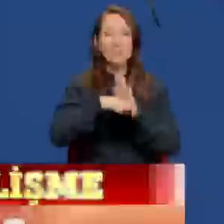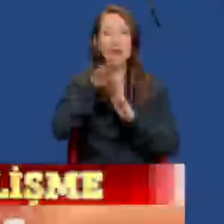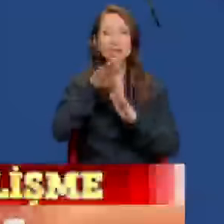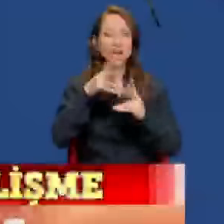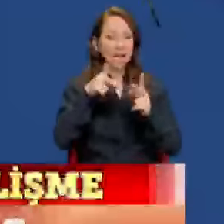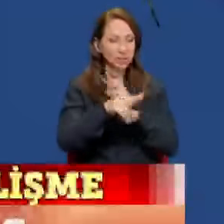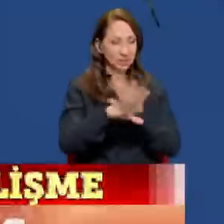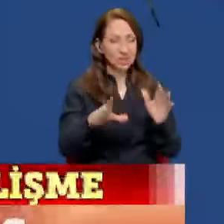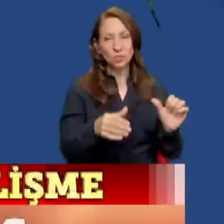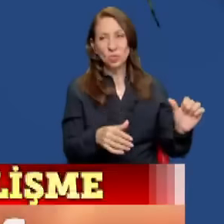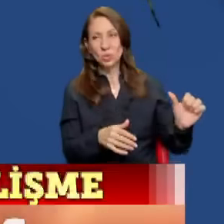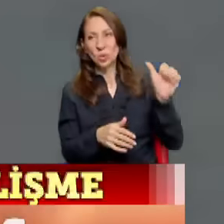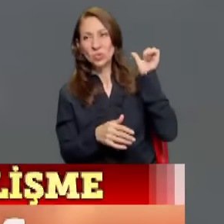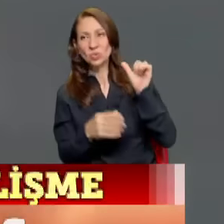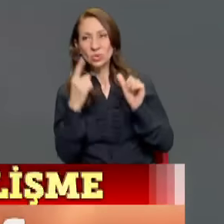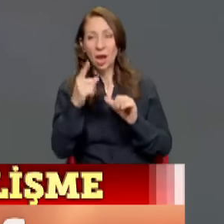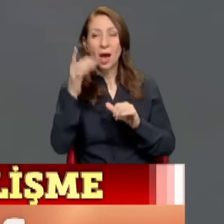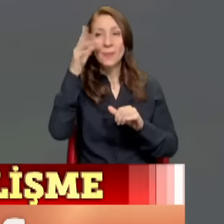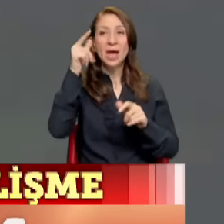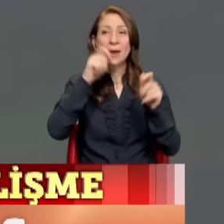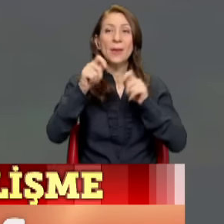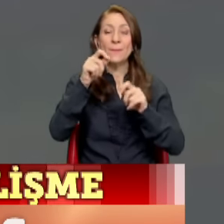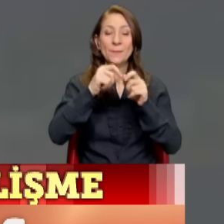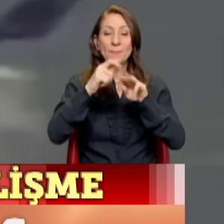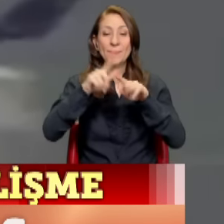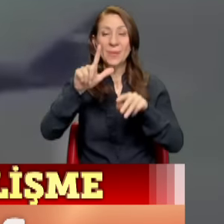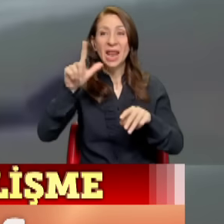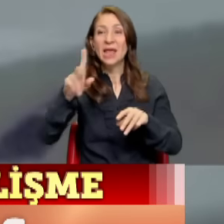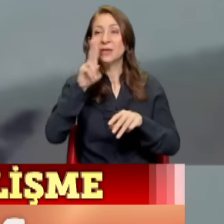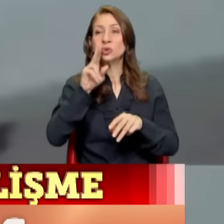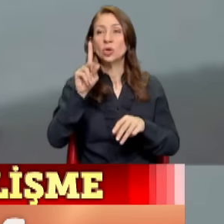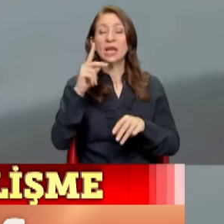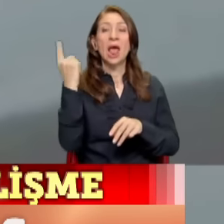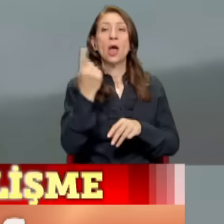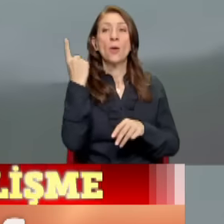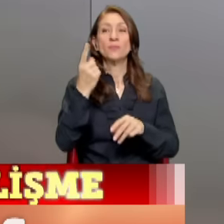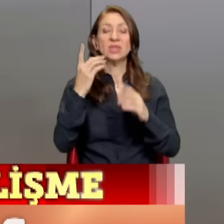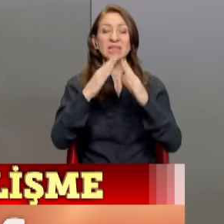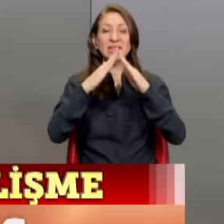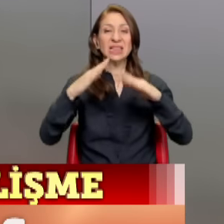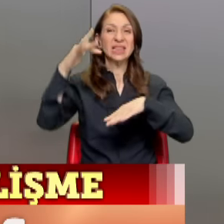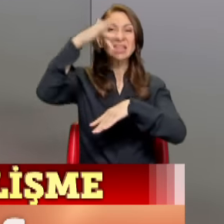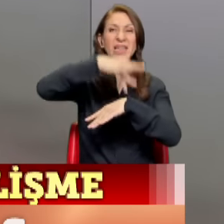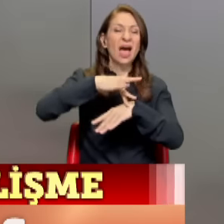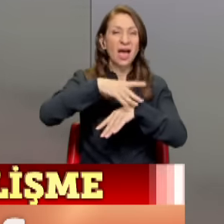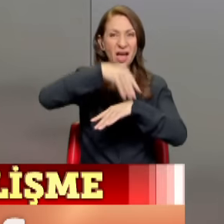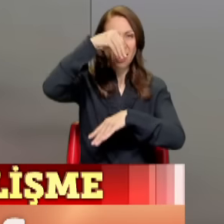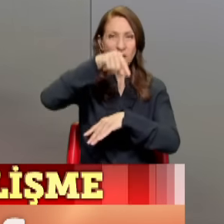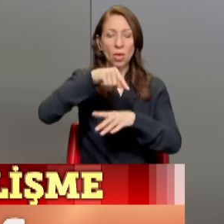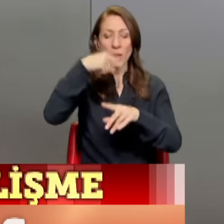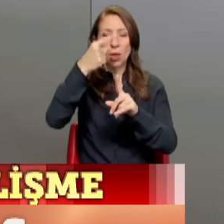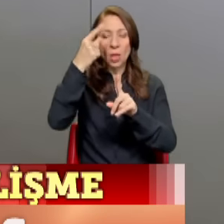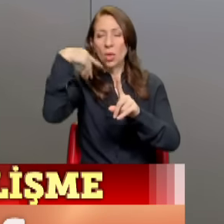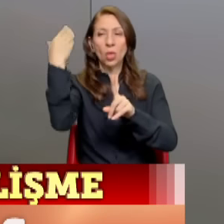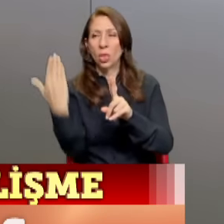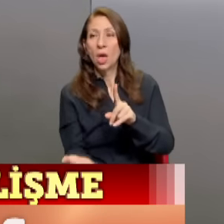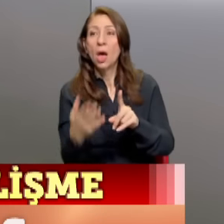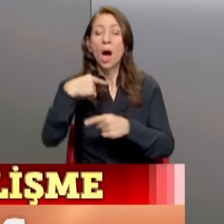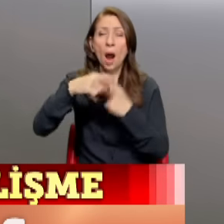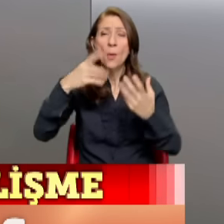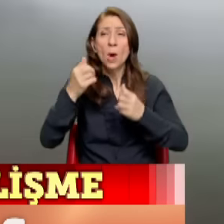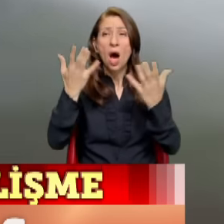yaşandı reisinin bindiği Amerikan yapımı bel 212 tipi helikopter dağlık bölgede düştü arama kurtarma ekipleri hemen harekete geçti